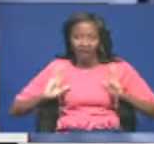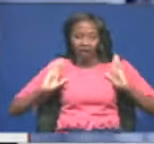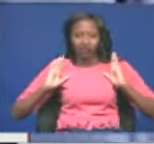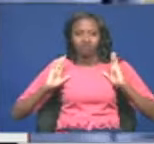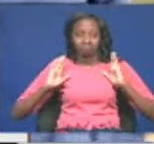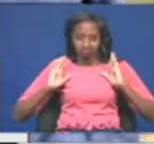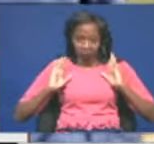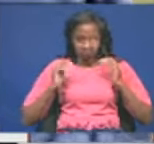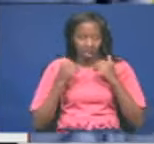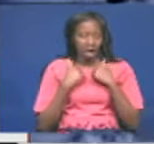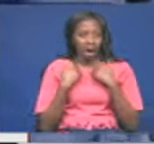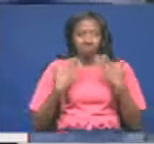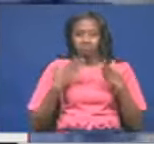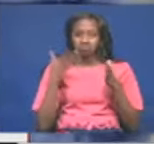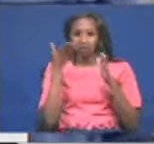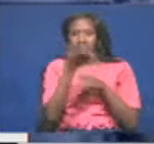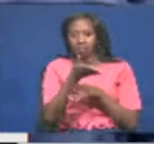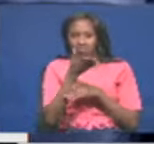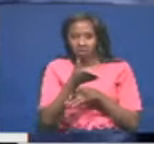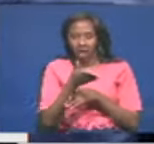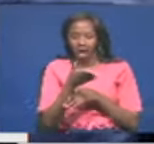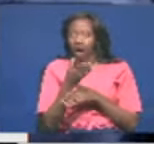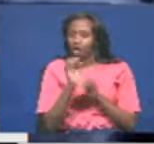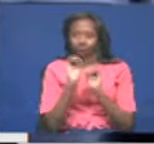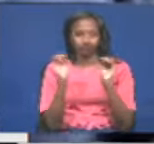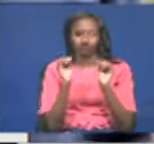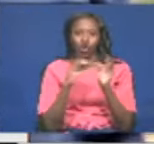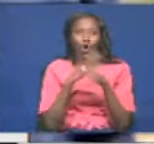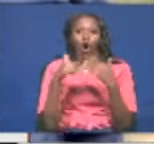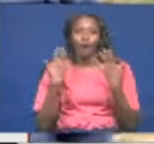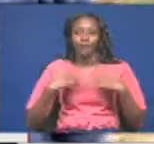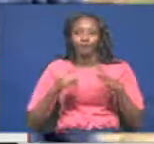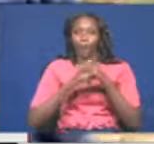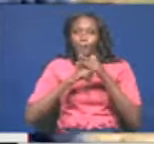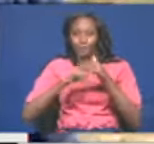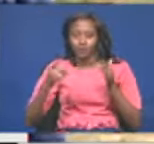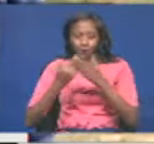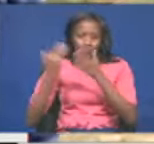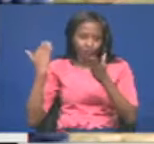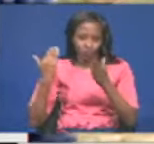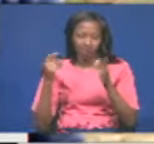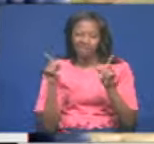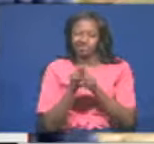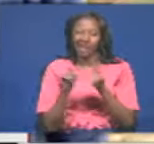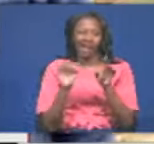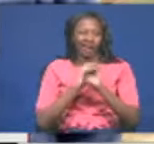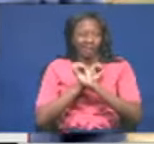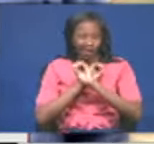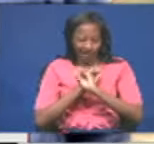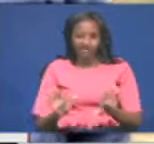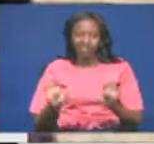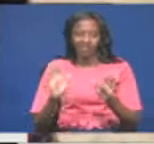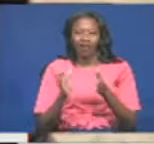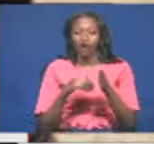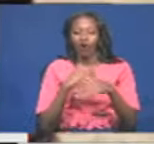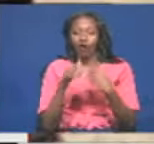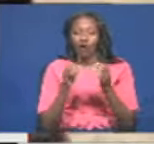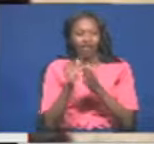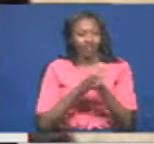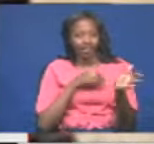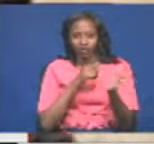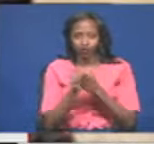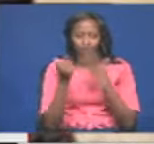hakukuwa watu ndani, walikuwa wametoka wote. Hiyo mitungi na nini, hakuna kitu imebaki kwa hii factory. Moto ilikuwa baya sana. Katika